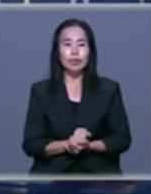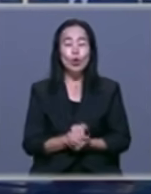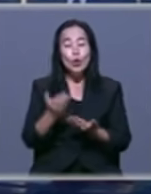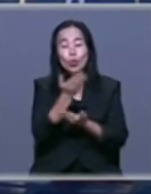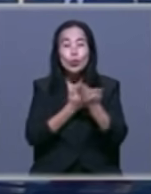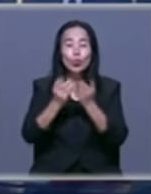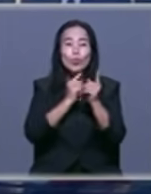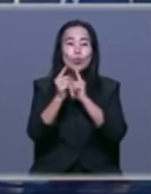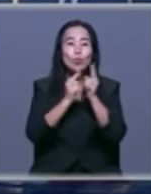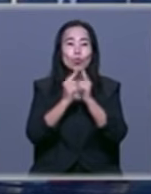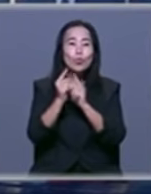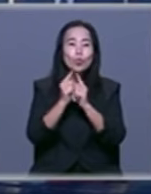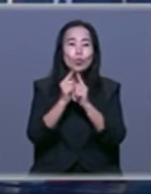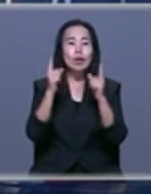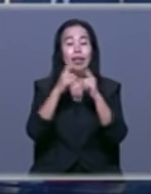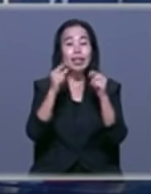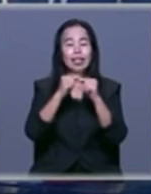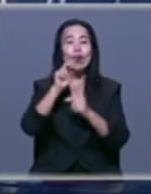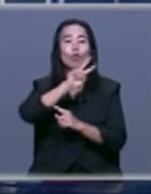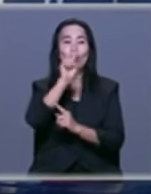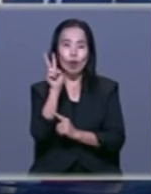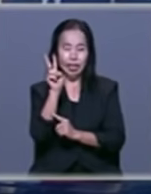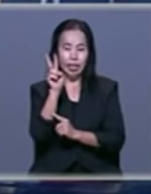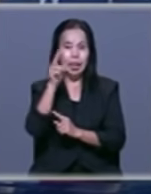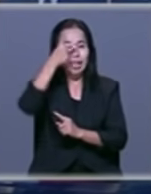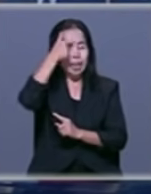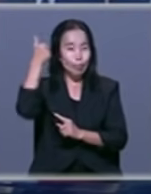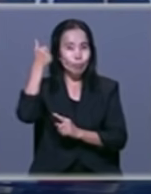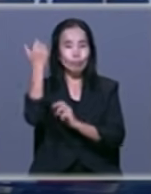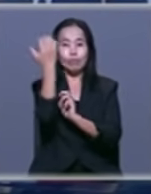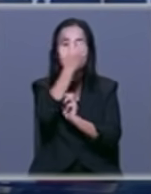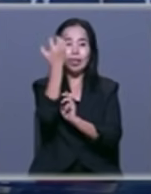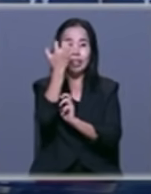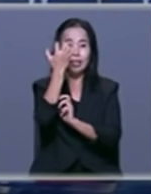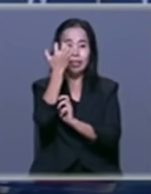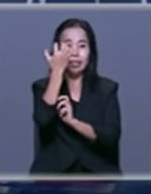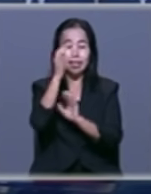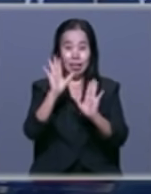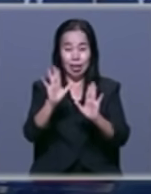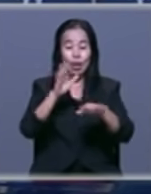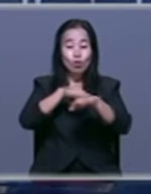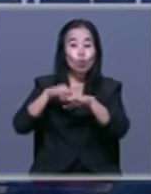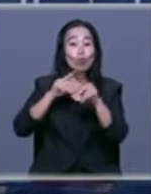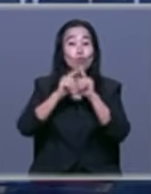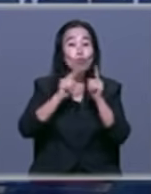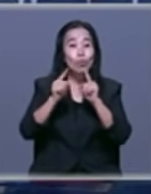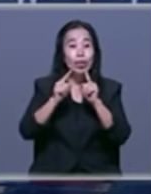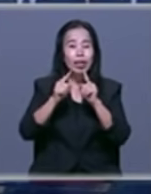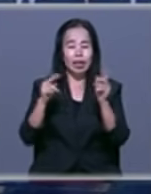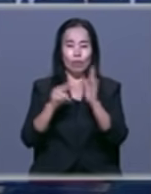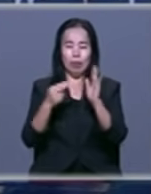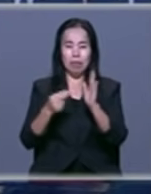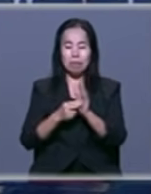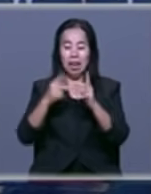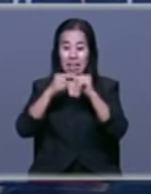ยพูดเรื่อง Voice TV จอดำ ครับ ย้ำก่อนนะชวนคุยไม่ได้หาเรื่องแต่จะอธิบา